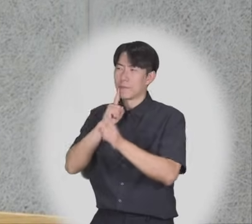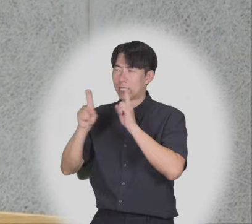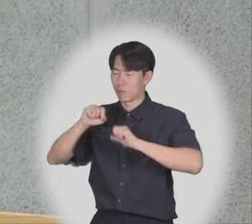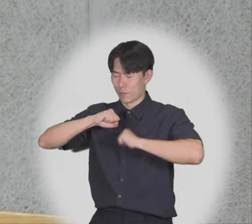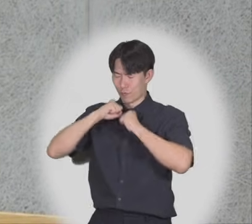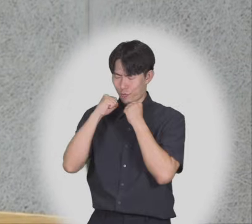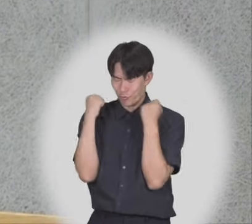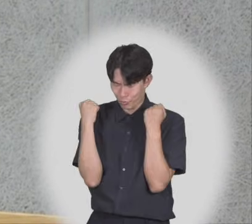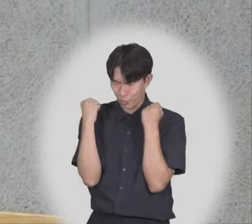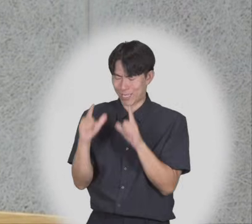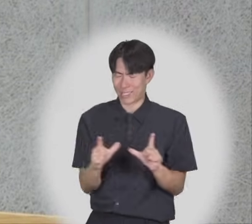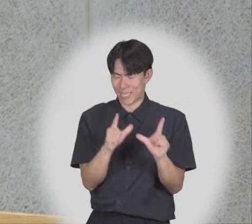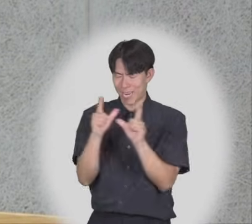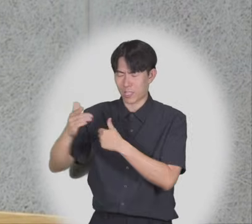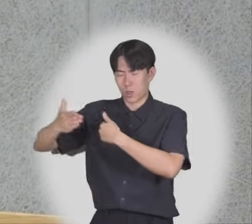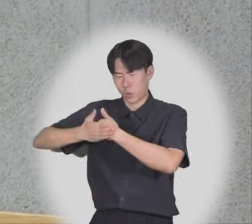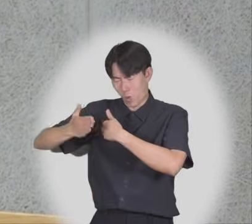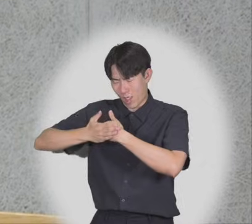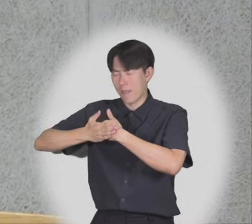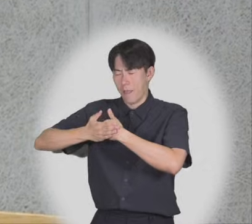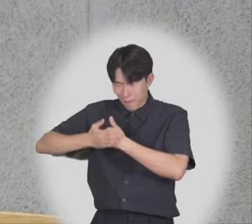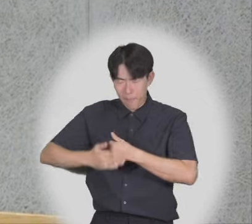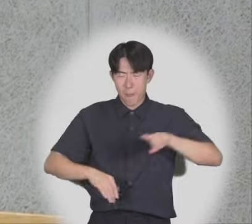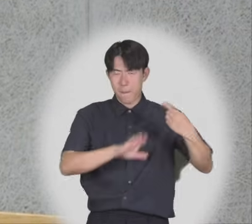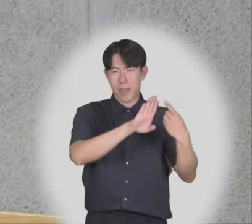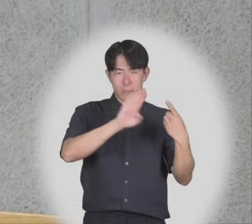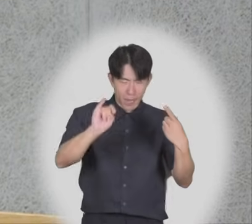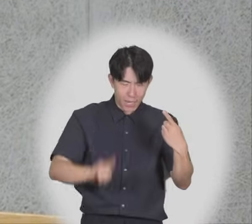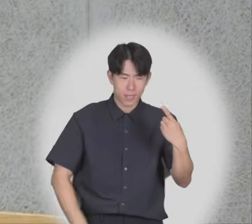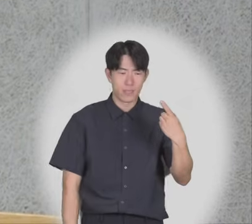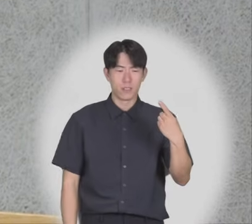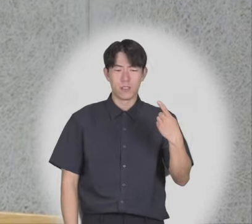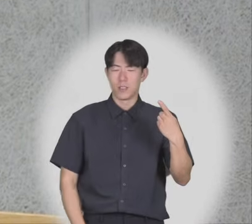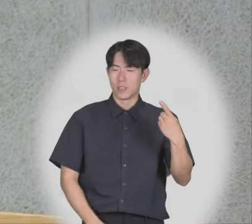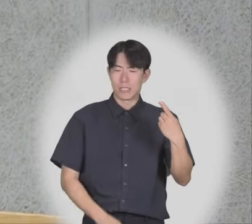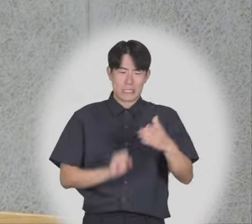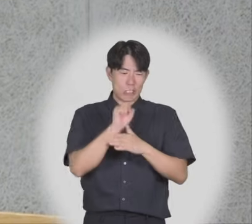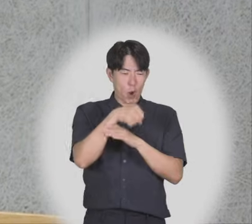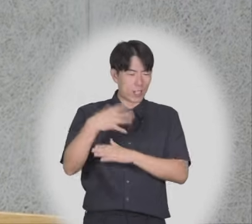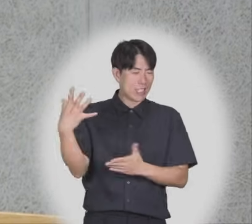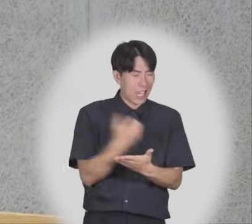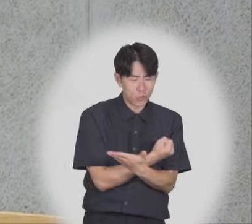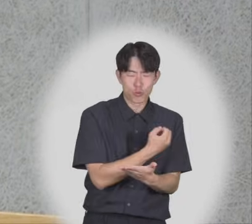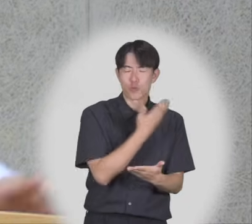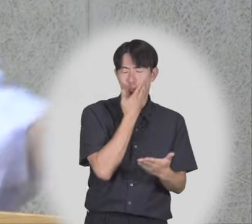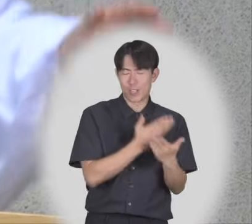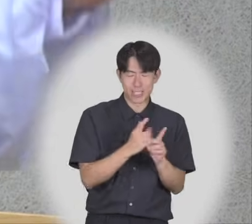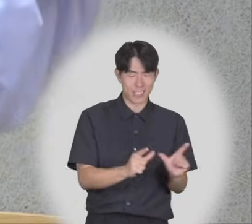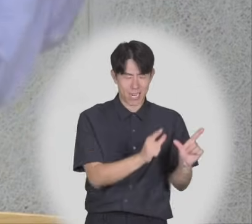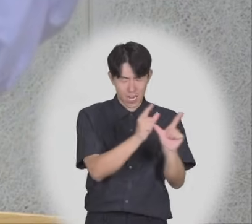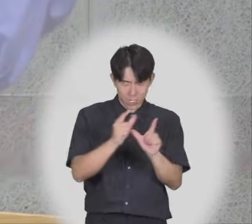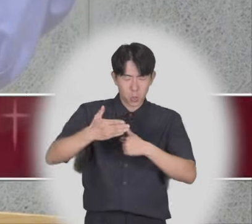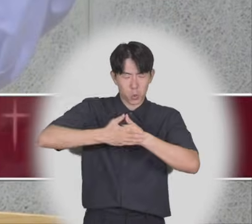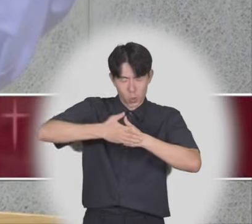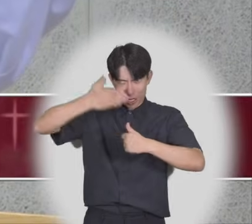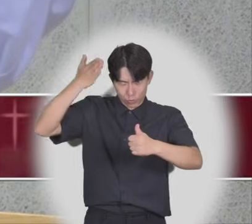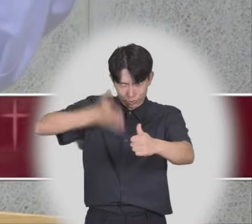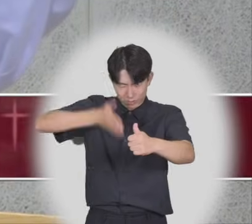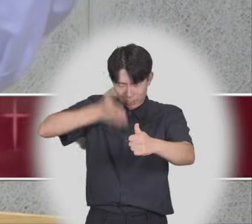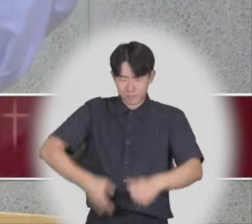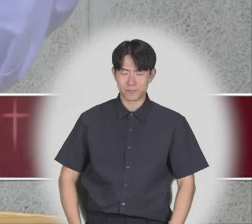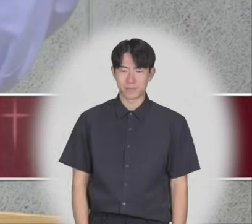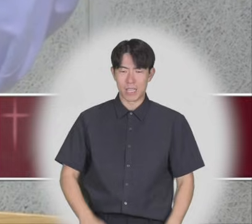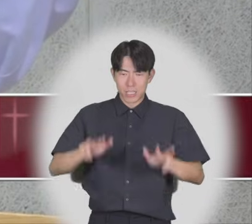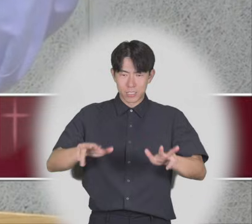살게 하심으로 100배의 결실을 맺는 귀한 생애 되시도록 은혜 부어 주옵소서. 이제는 우리